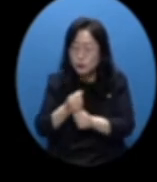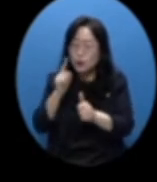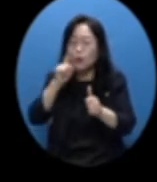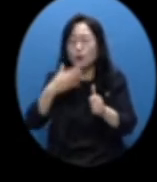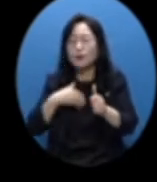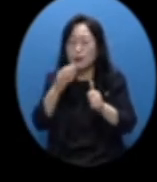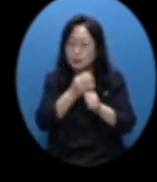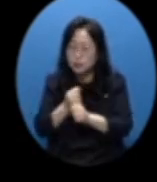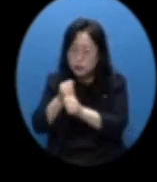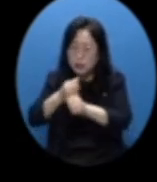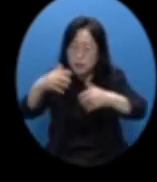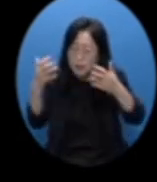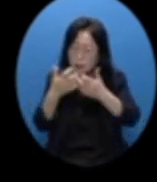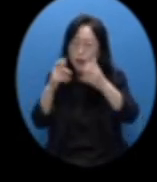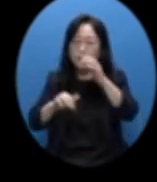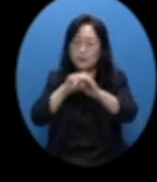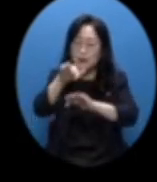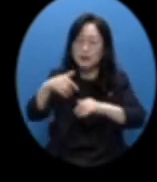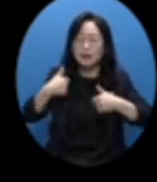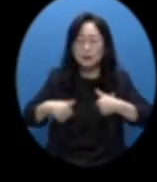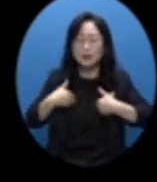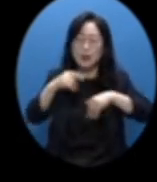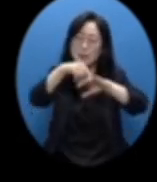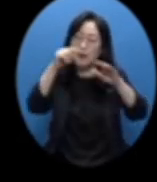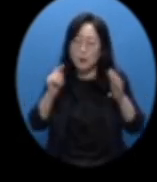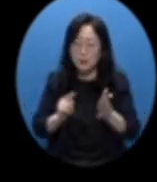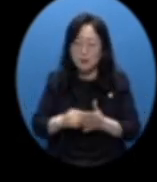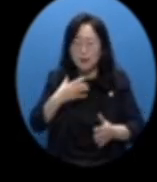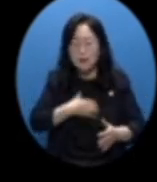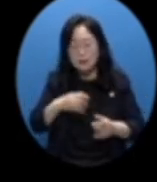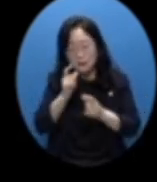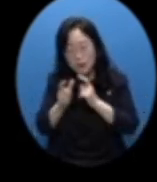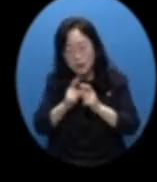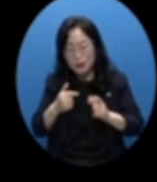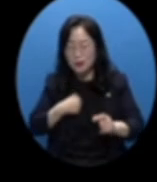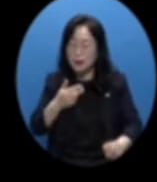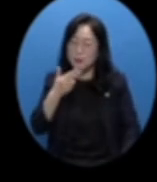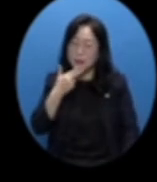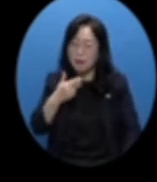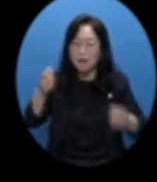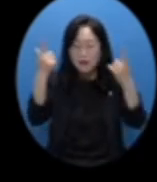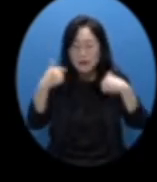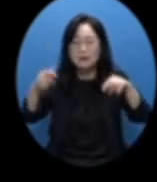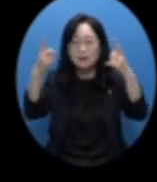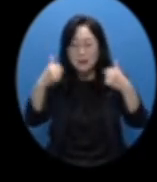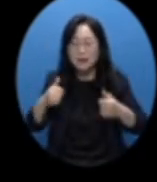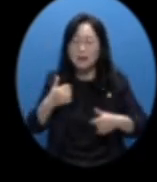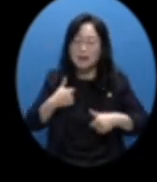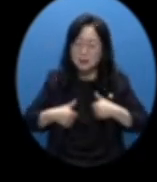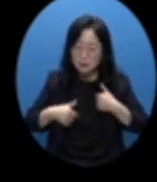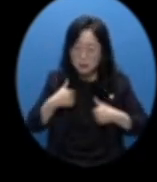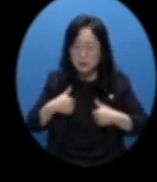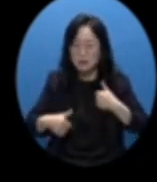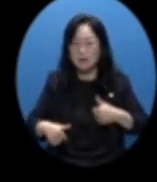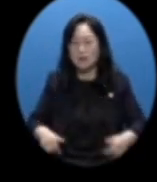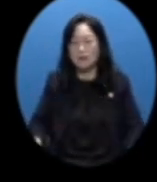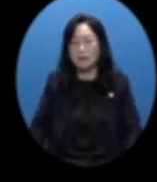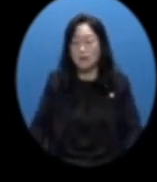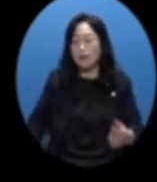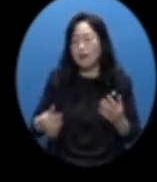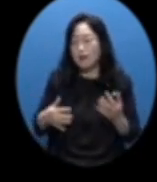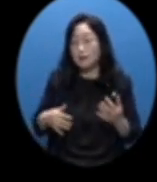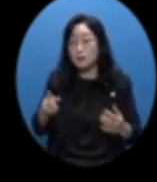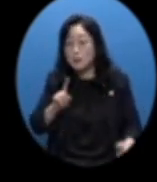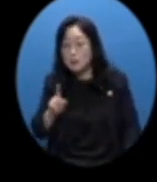넘치는 기쁨 내 맘에 근심 걱정 없나 없겠네 날 언제나 어떤 에 이치 타츠미